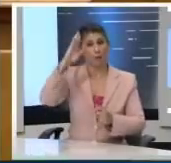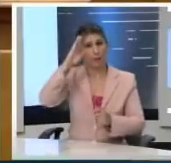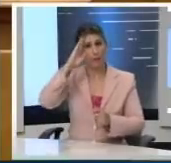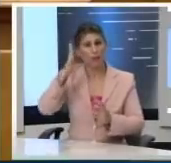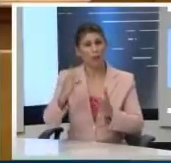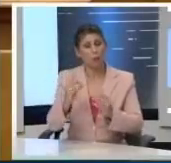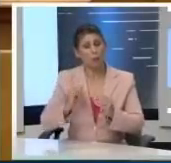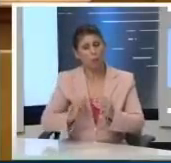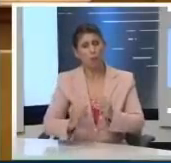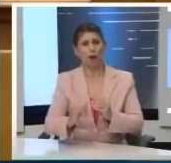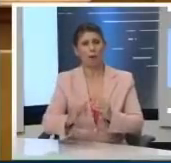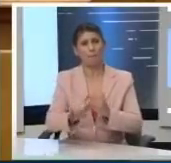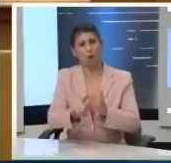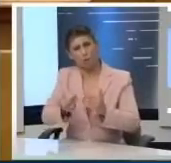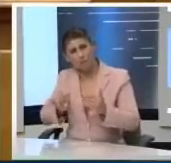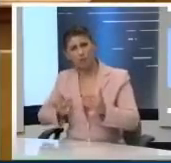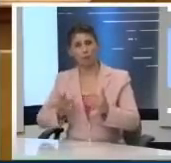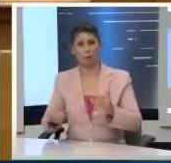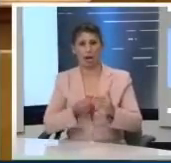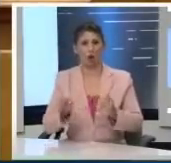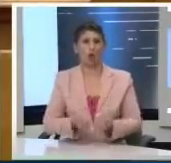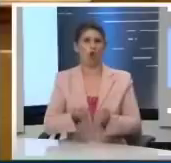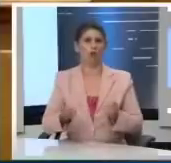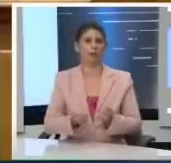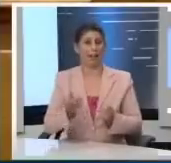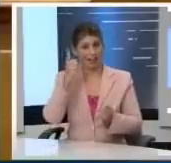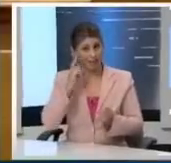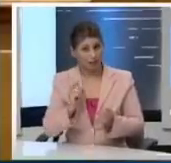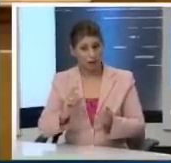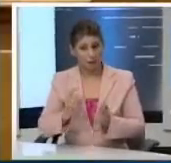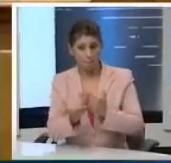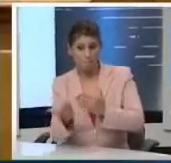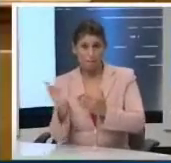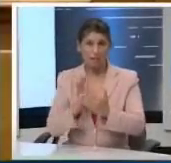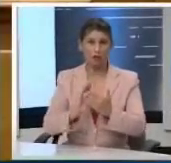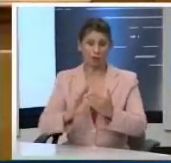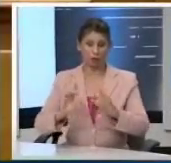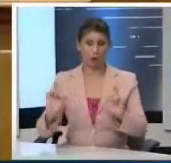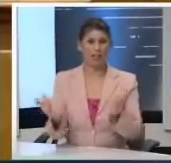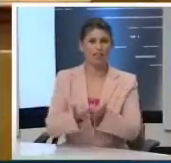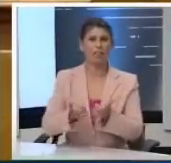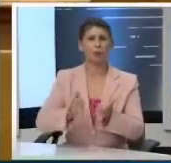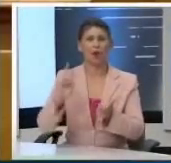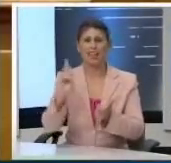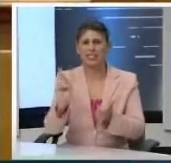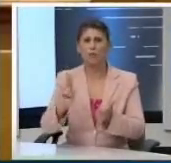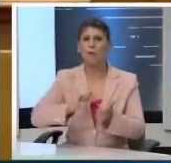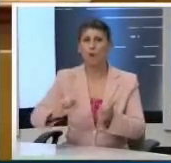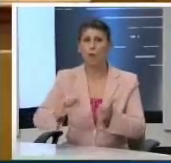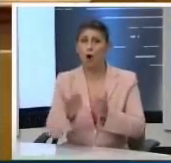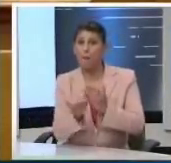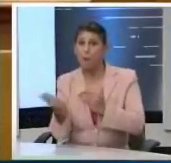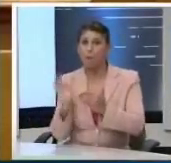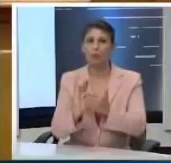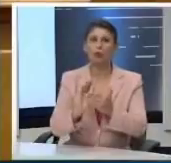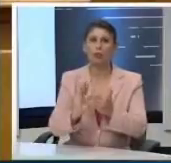πολύ πίσω από την παραγωγικότητα. Καταλαβαίνουμε ότι πίσω από τον εθνικισμό, το ρατσισμό, το φόβο είναι ότι ο